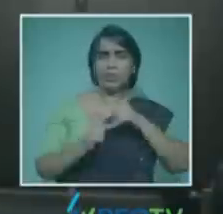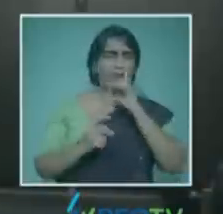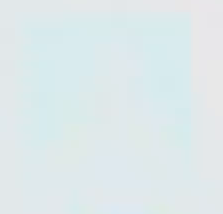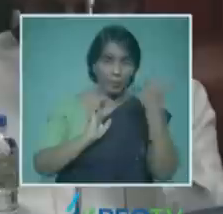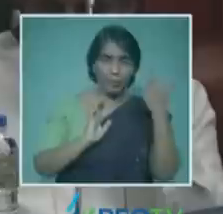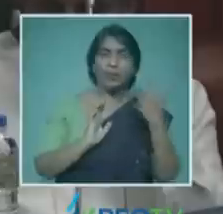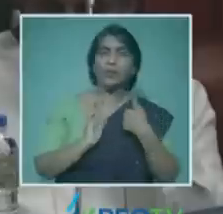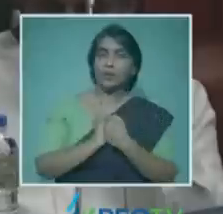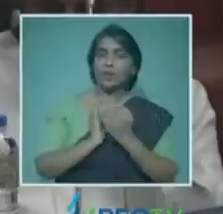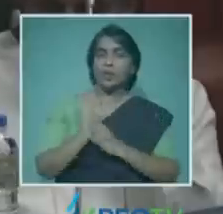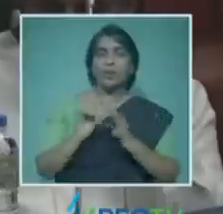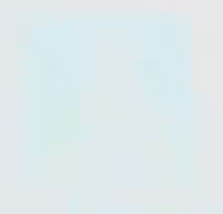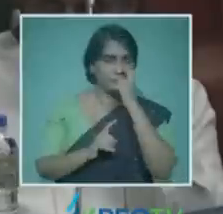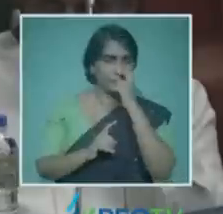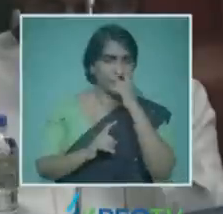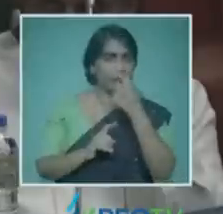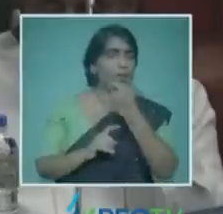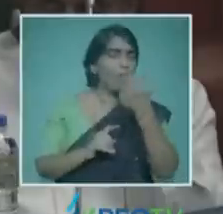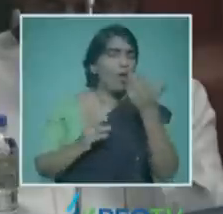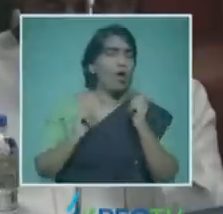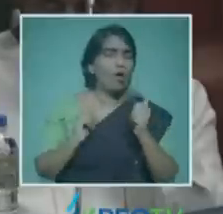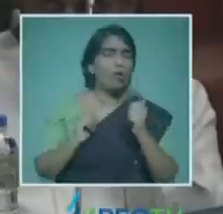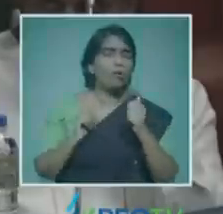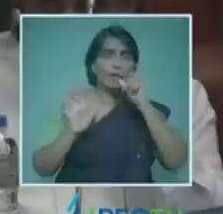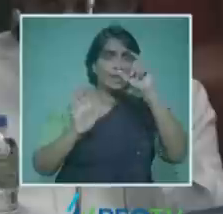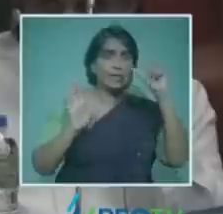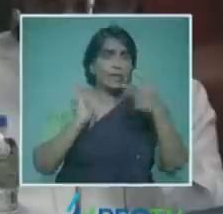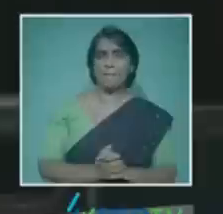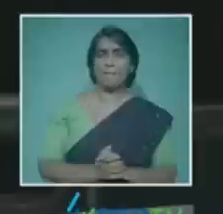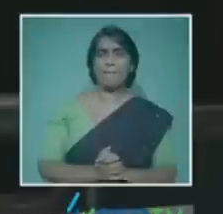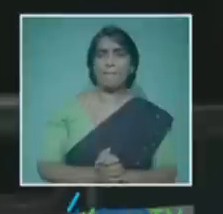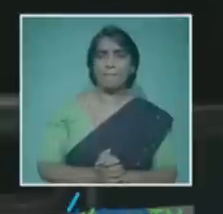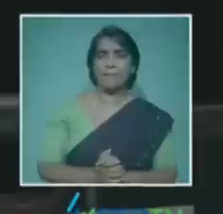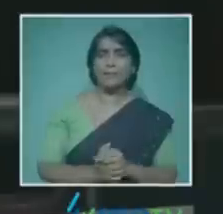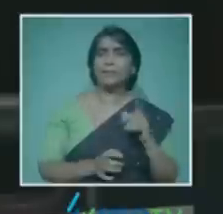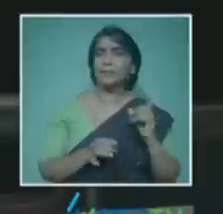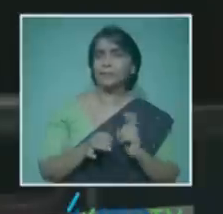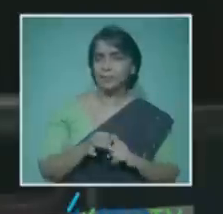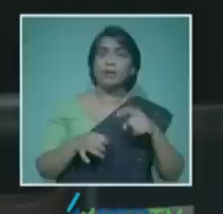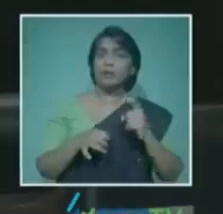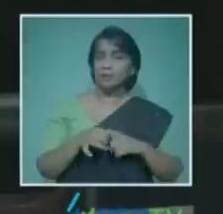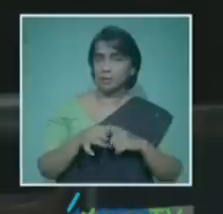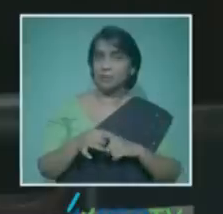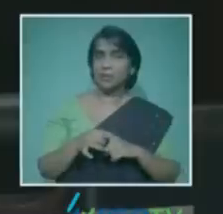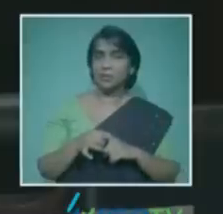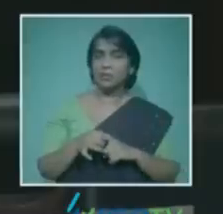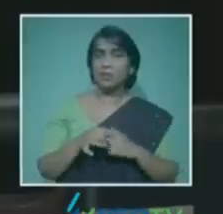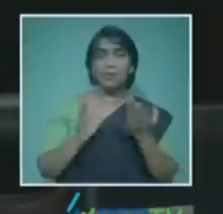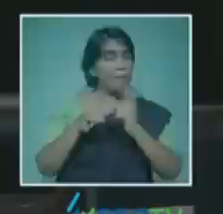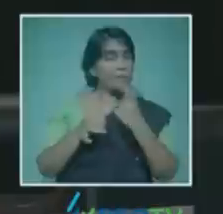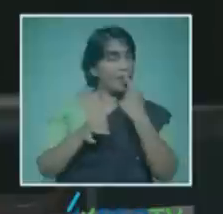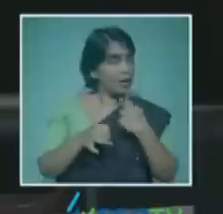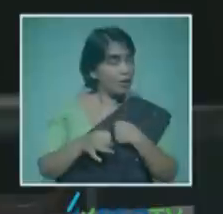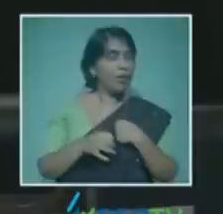listen to me ගරු එමෙතුමාගෙන් අහන්න කැමති මේ මැකුරේ කොහොමද කියලා ටේප් එක CCTV තුමා මේ ප්‍රශ්නේ දැන් අහන්නේ ඔබතුමා එක අහලා තිබුණා